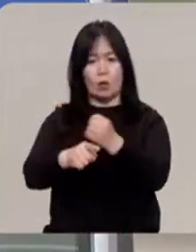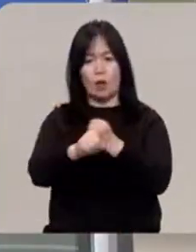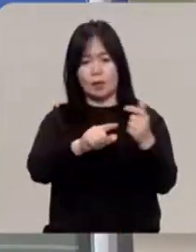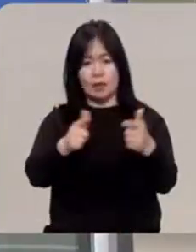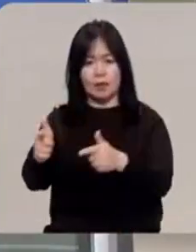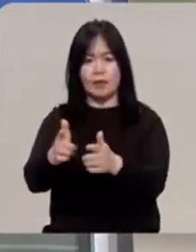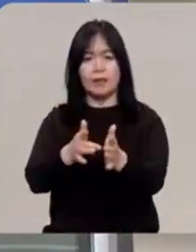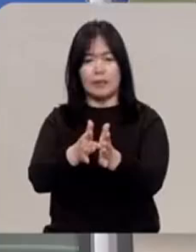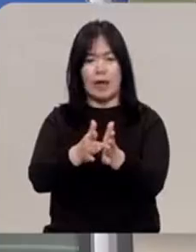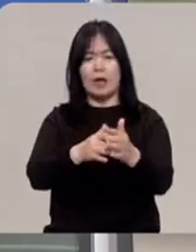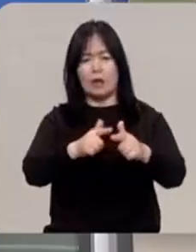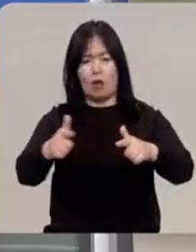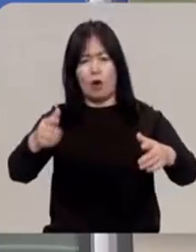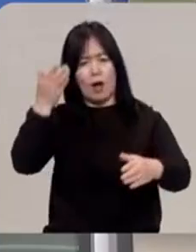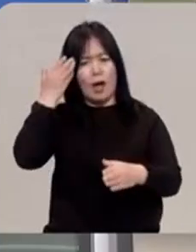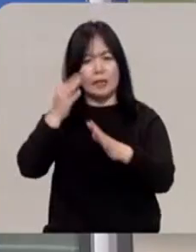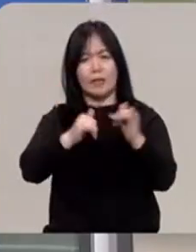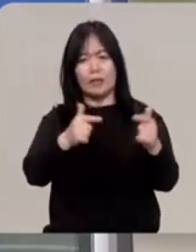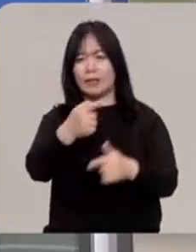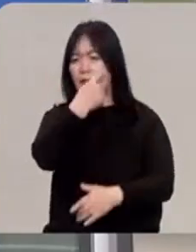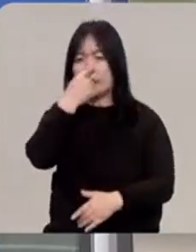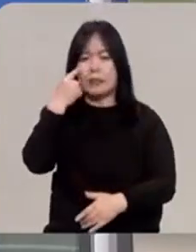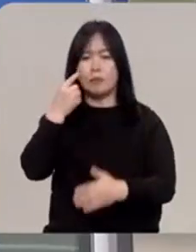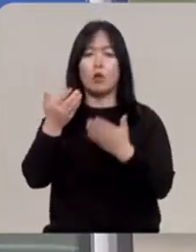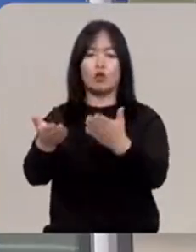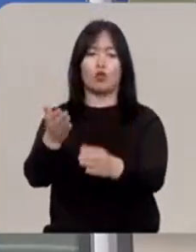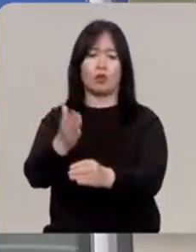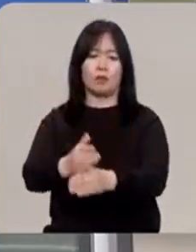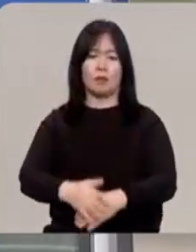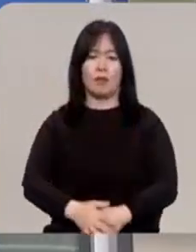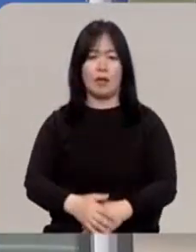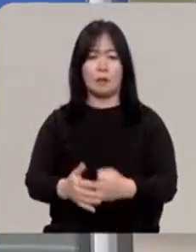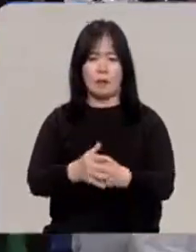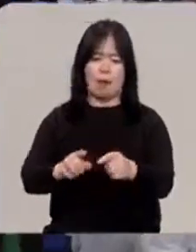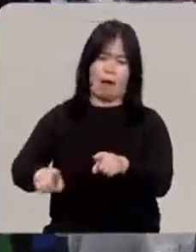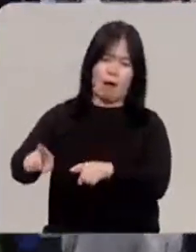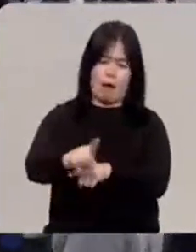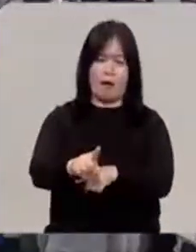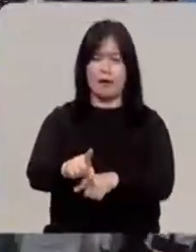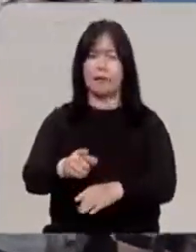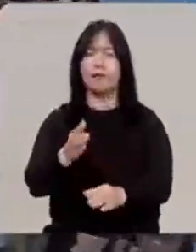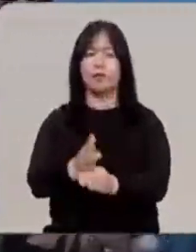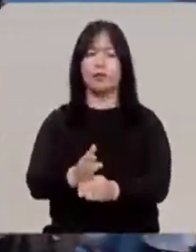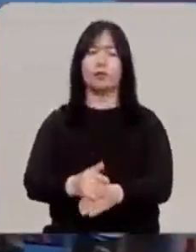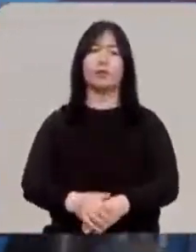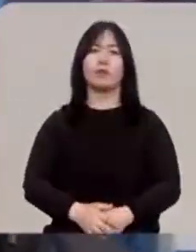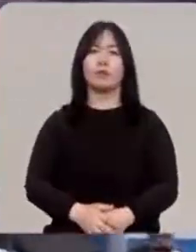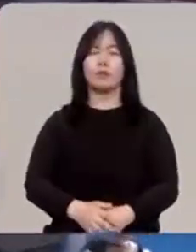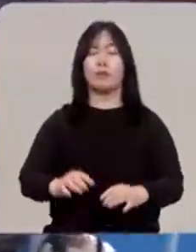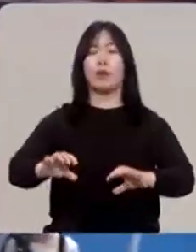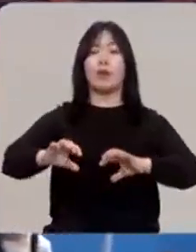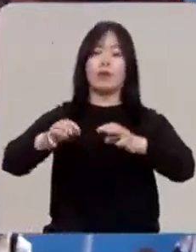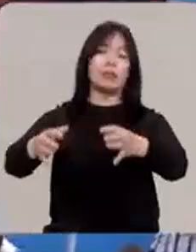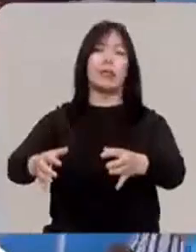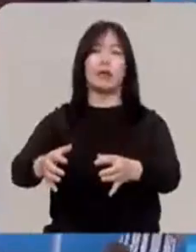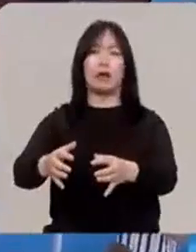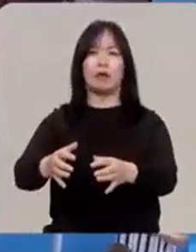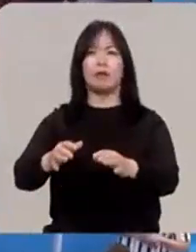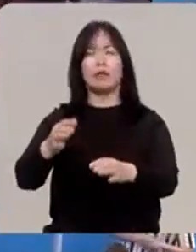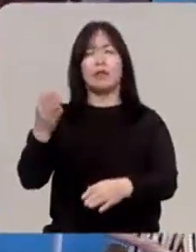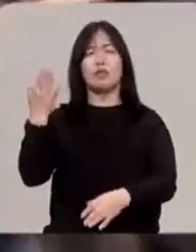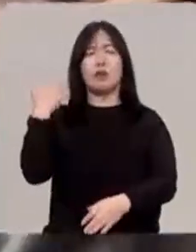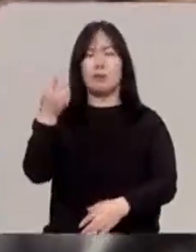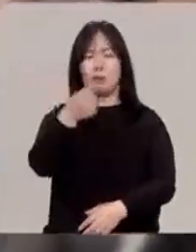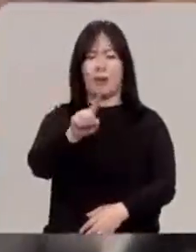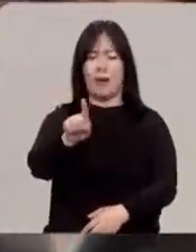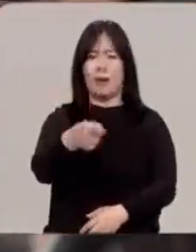양학 병력 학자들이 그걸 증명한 거죠 그래서 그래도 가장 압도하는 거죠 전 세계 시장 규모가 지난해